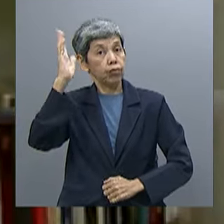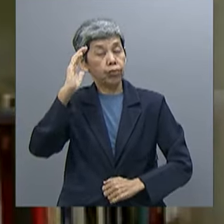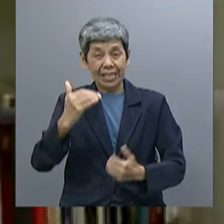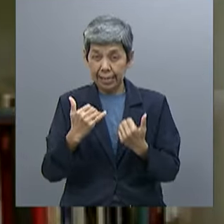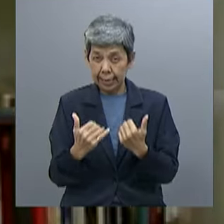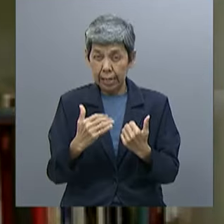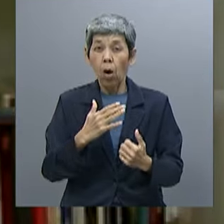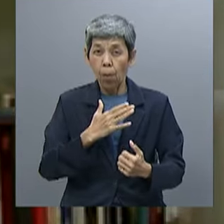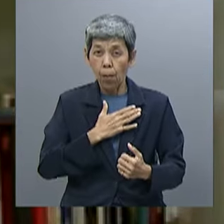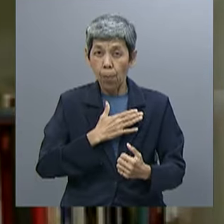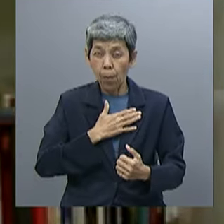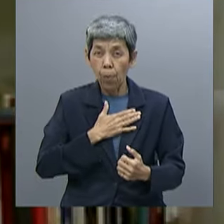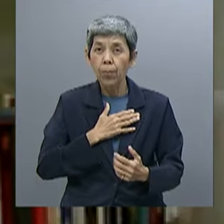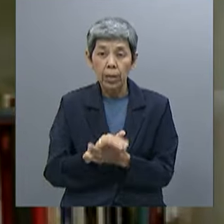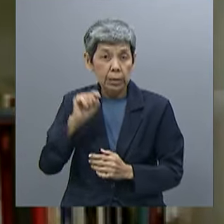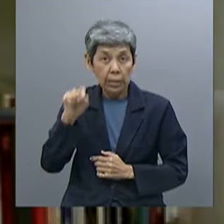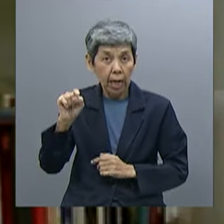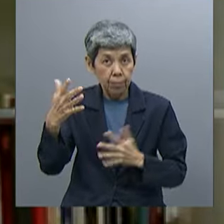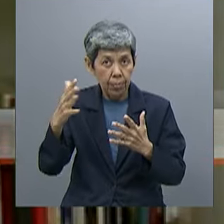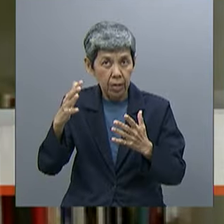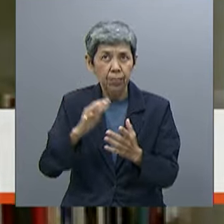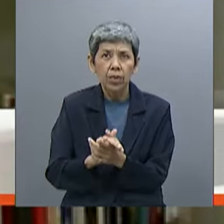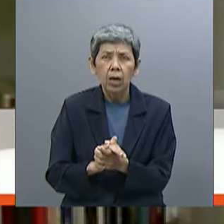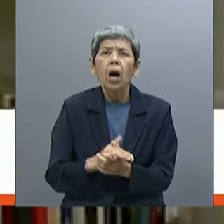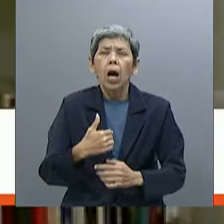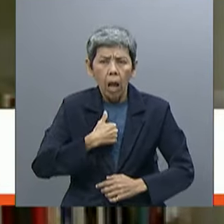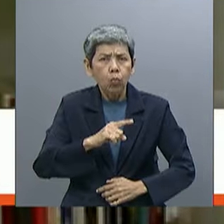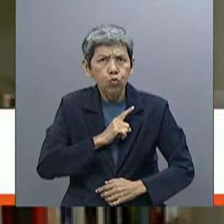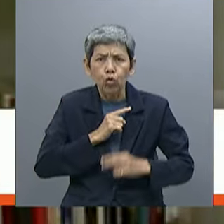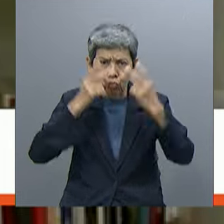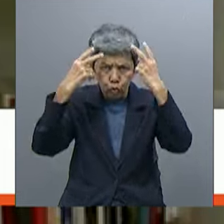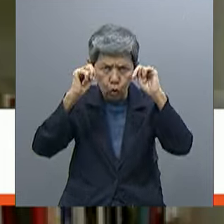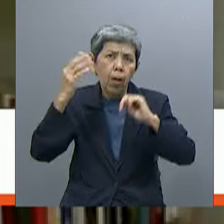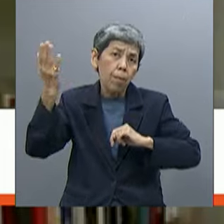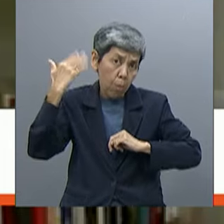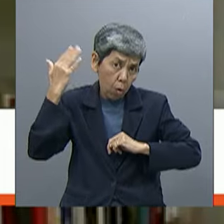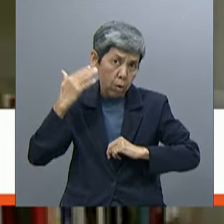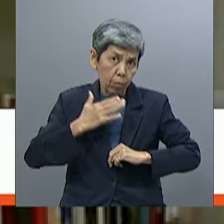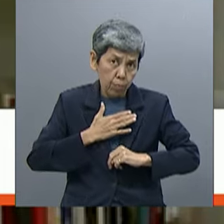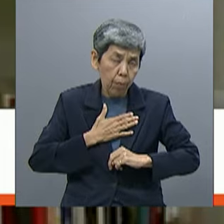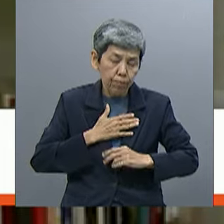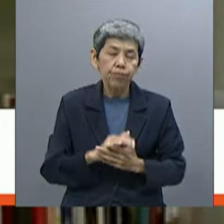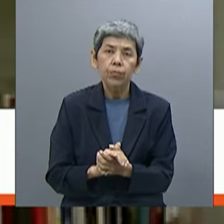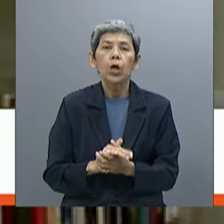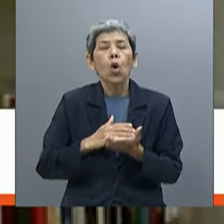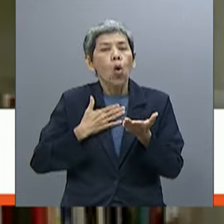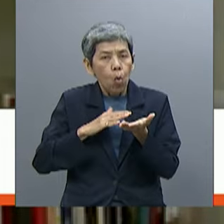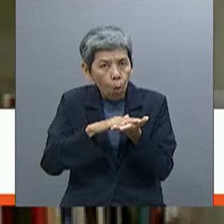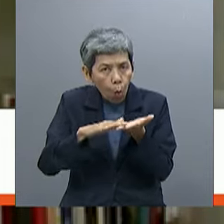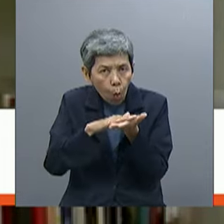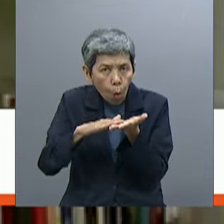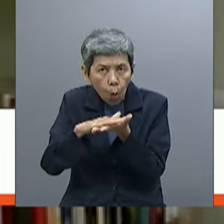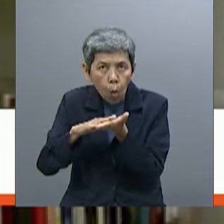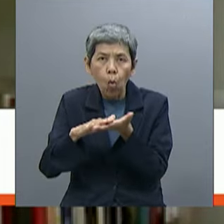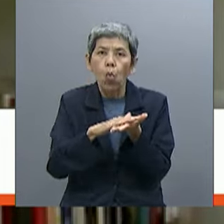แม้ผมจะไม่ได้สั่งการแต่ในฐานะที่ผมเป็นนายกรัฐมนตรีขณะนั้น ผมต้องขอโทษข